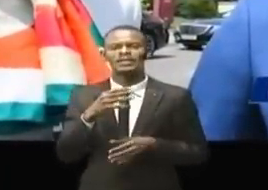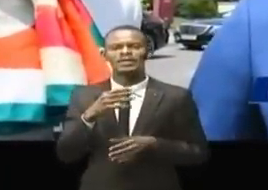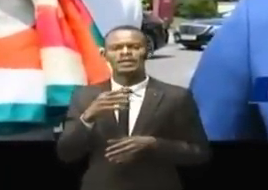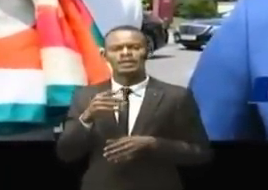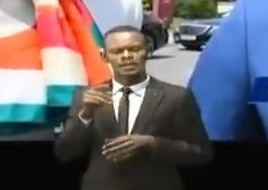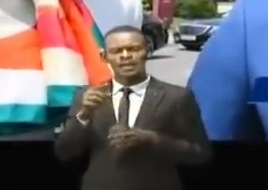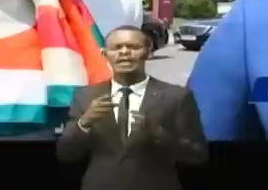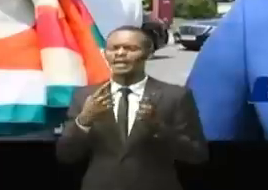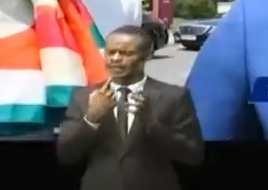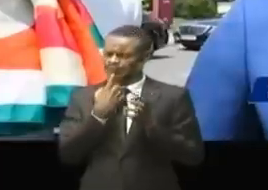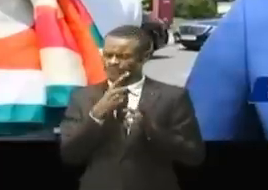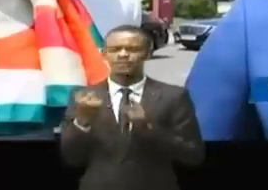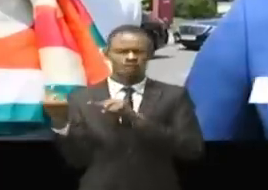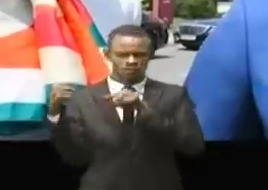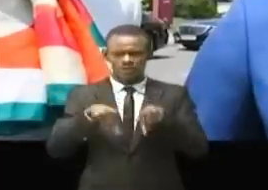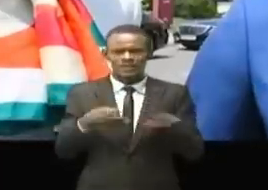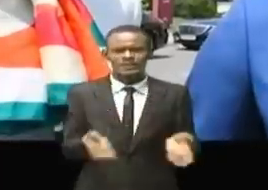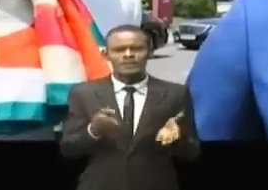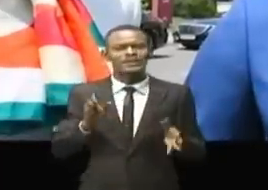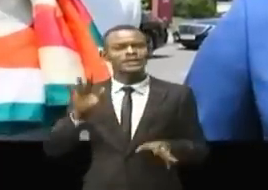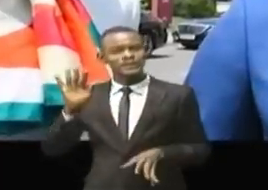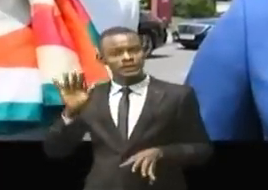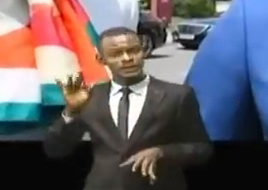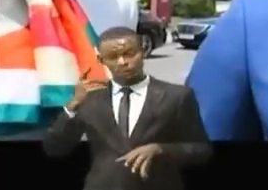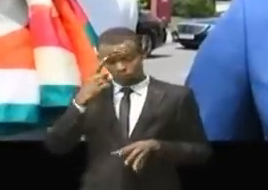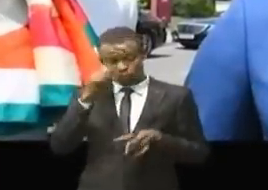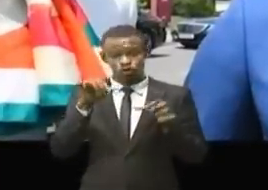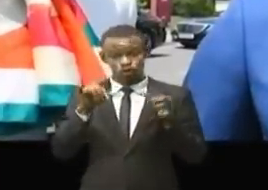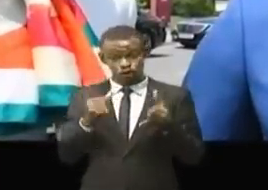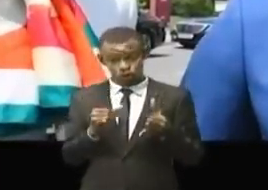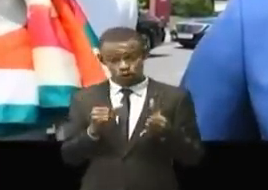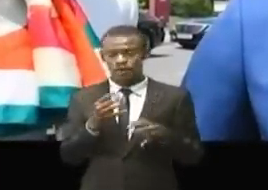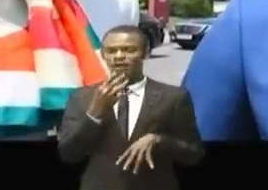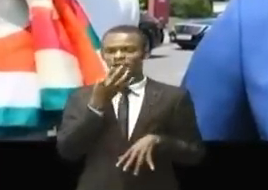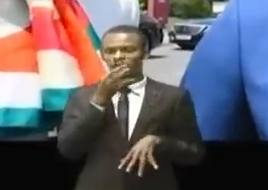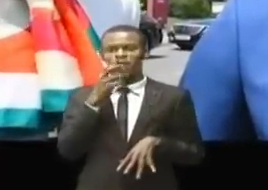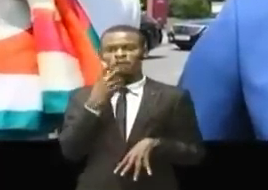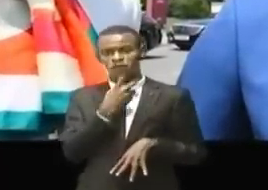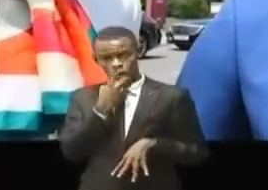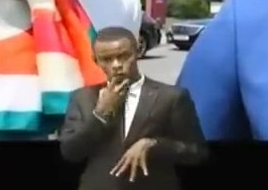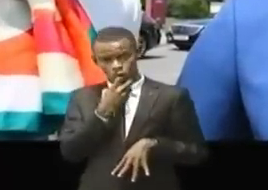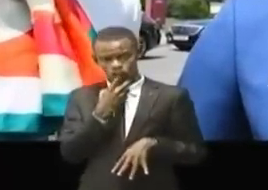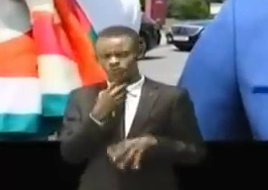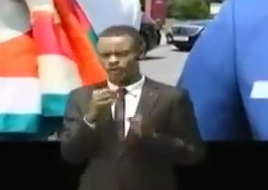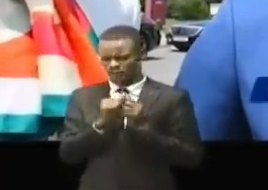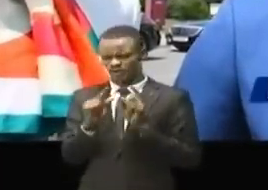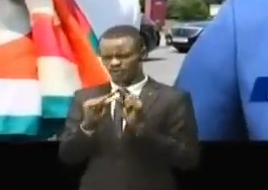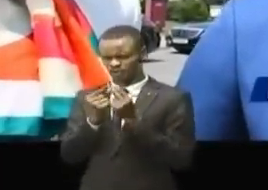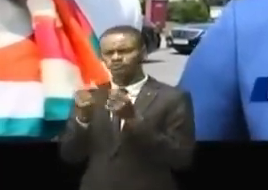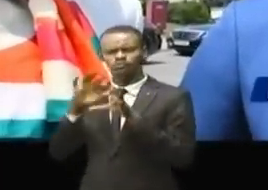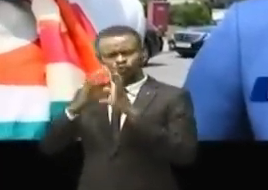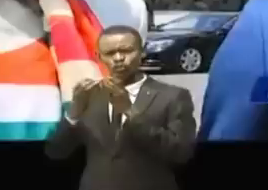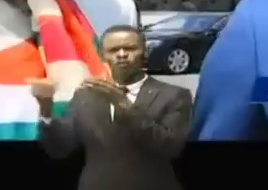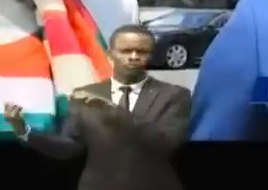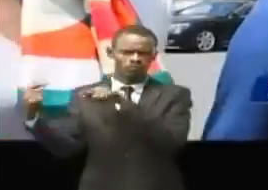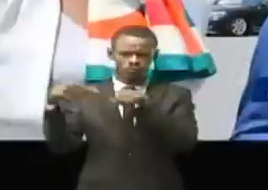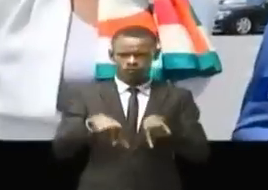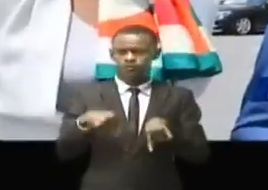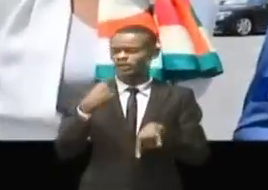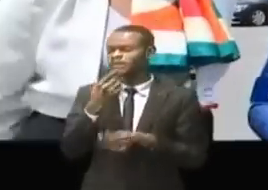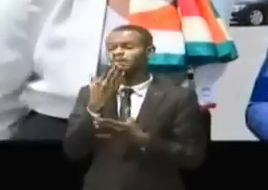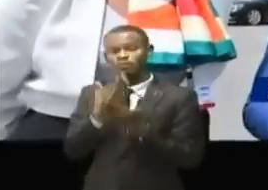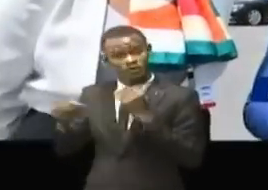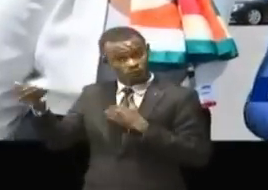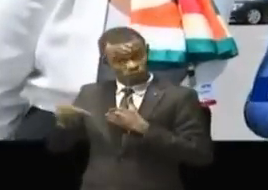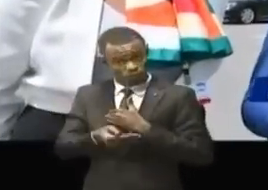délégation importante de l'Assemblée parlementaire francophone sera présente à Kinshasa. Nous l'avons souhaité la bienvenue à Kinshasa. Donc le Congo a